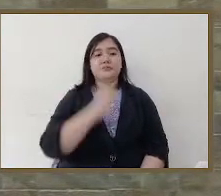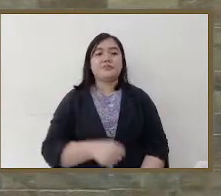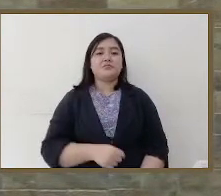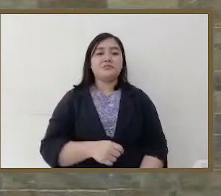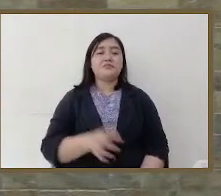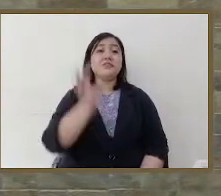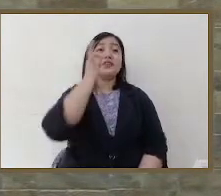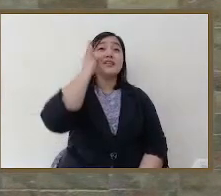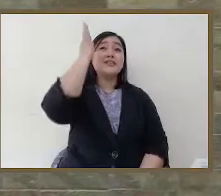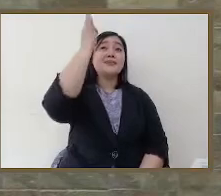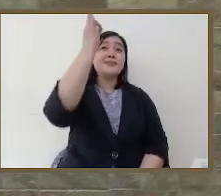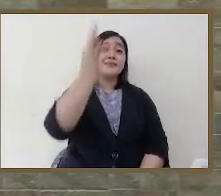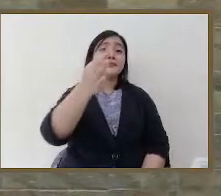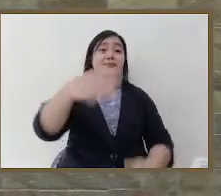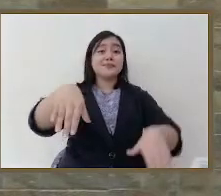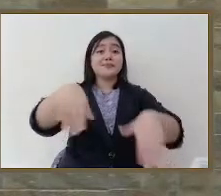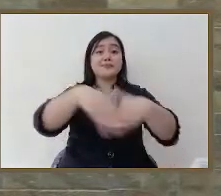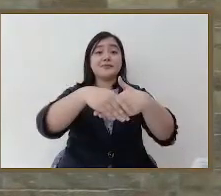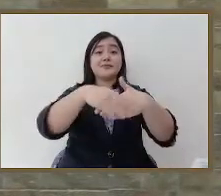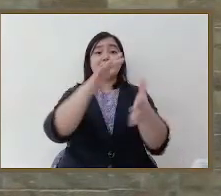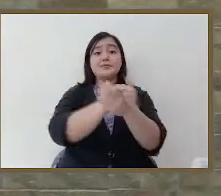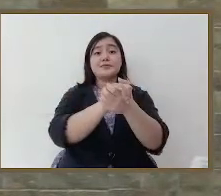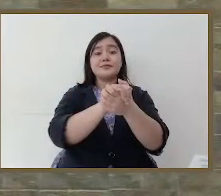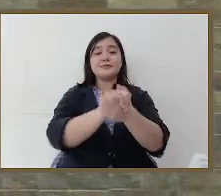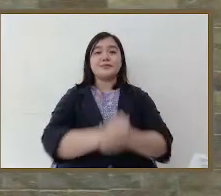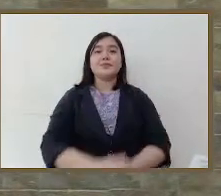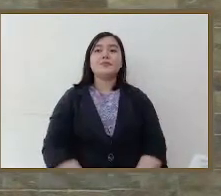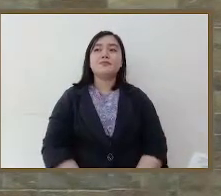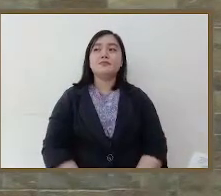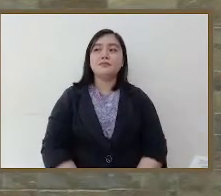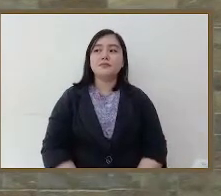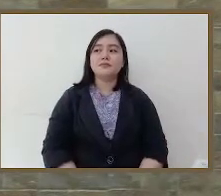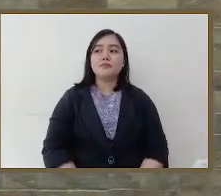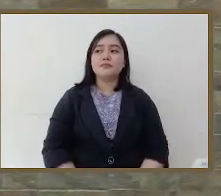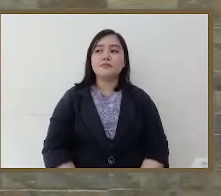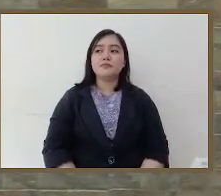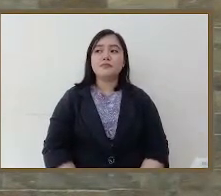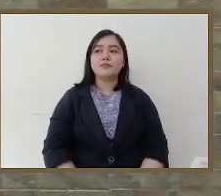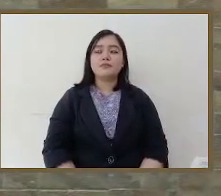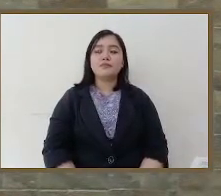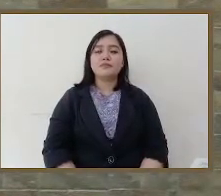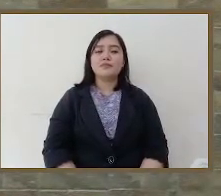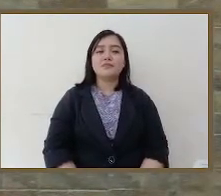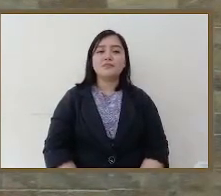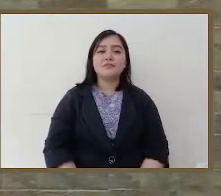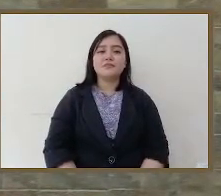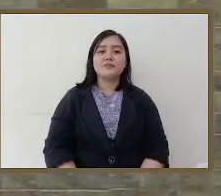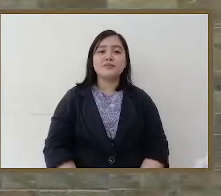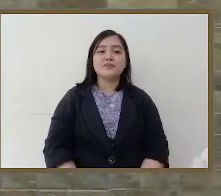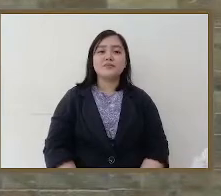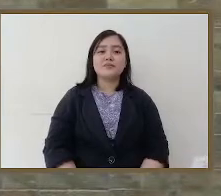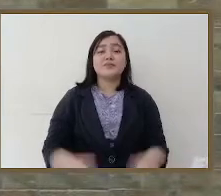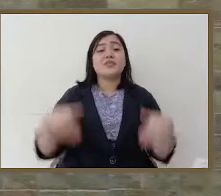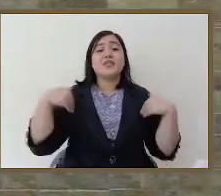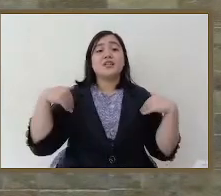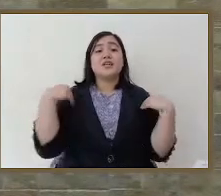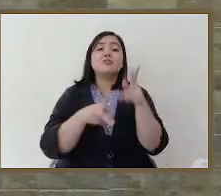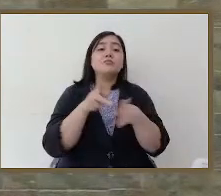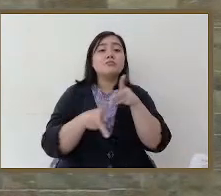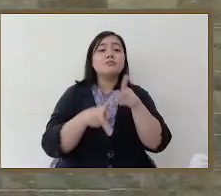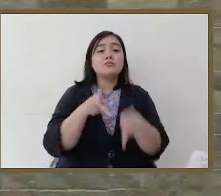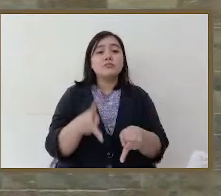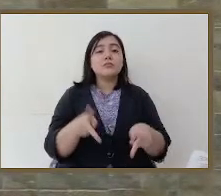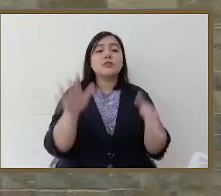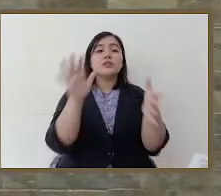You see? Yung mga babae dito na mga 19, 18, isang araw, mag-aasawa na po yan, mga kapatid. Natutuwa